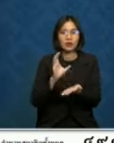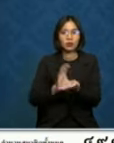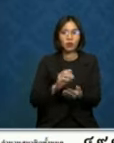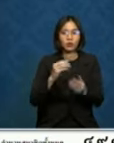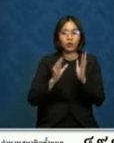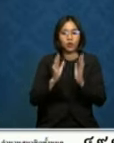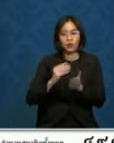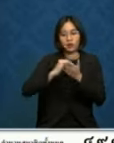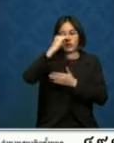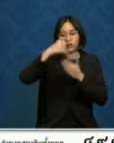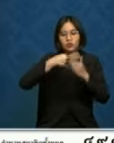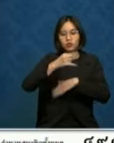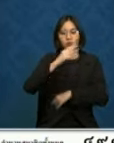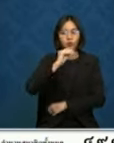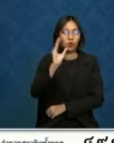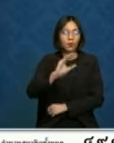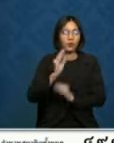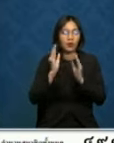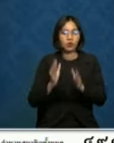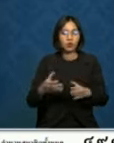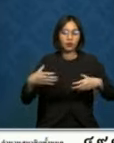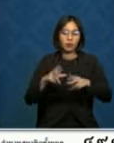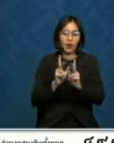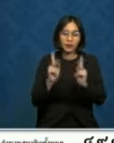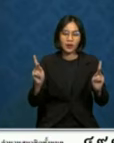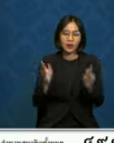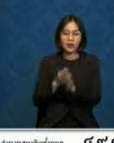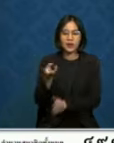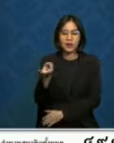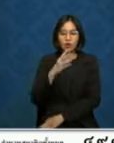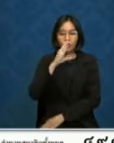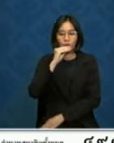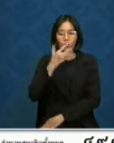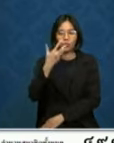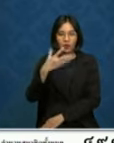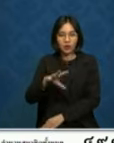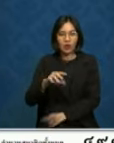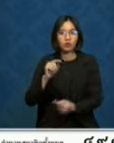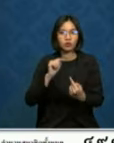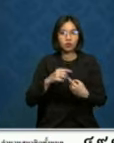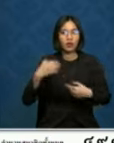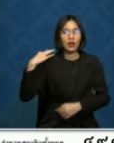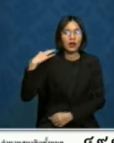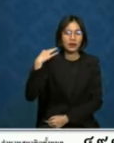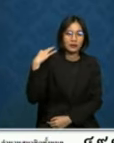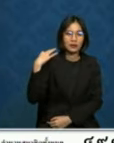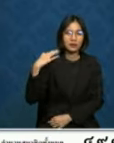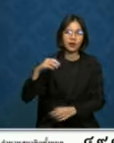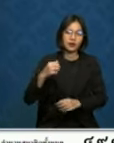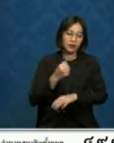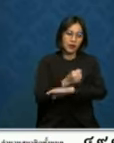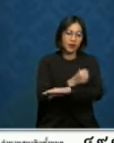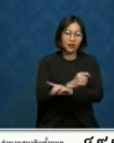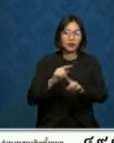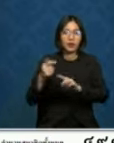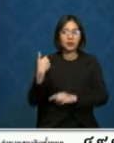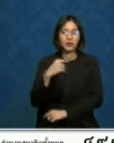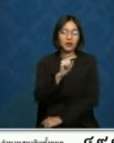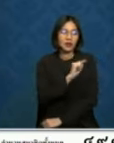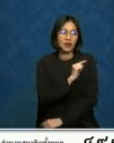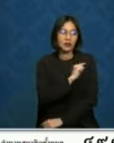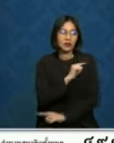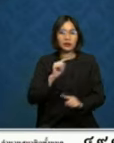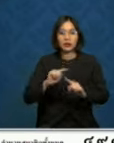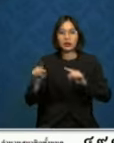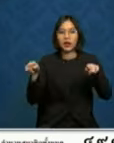ตแรงงานดิฉันจะไม่พูดถึงเพราะเพื่อนสมาชิกกรรมาธิการเสียงข้างน้อยได้พูดไปแล้วนะคะในส่วนของอาสาสมัครแรงงานก็มีหน้าที่และภาร